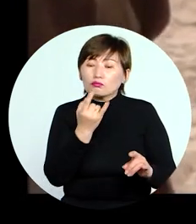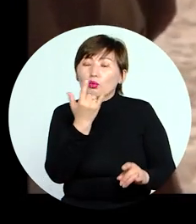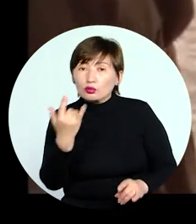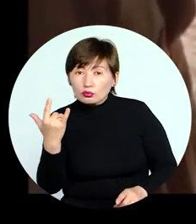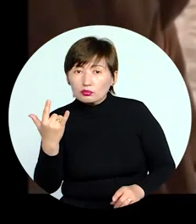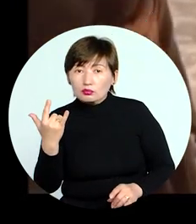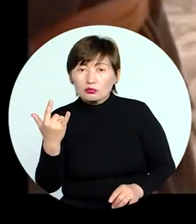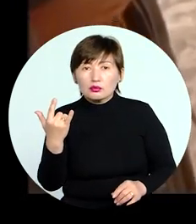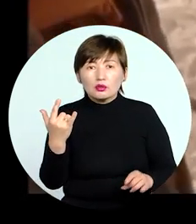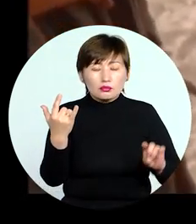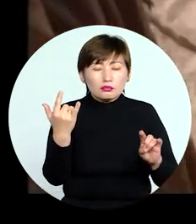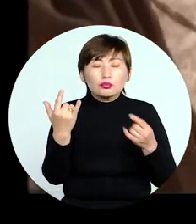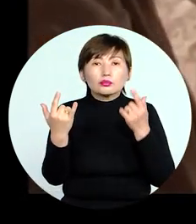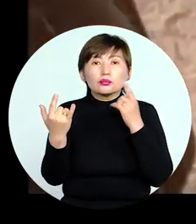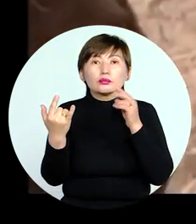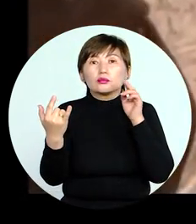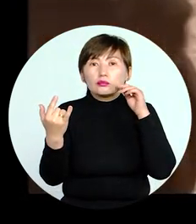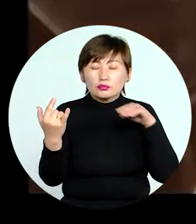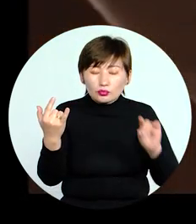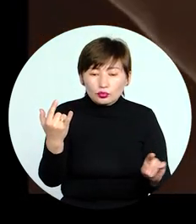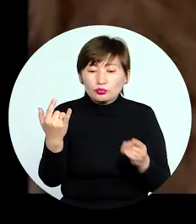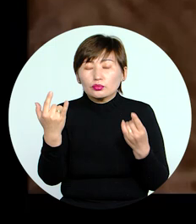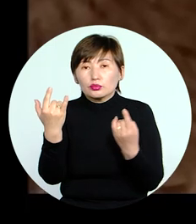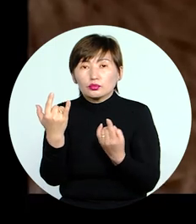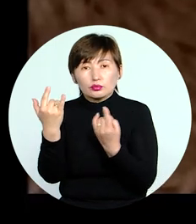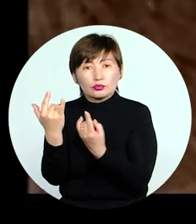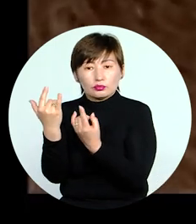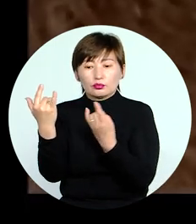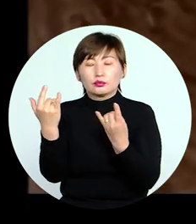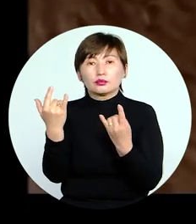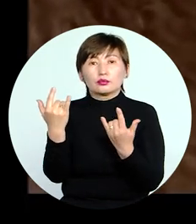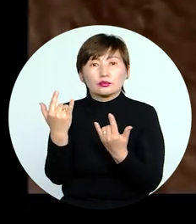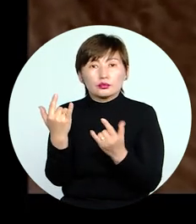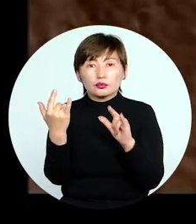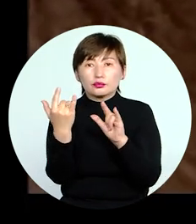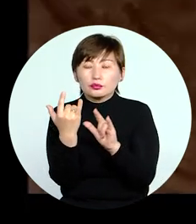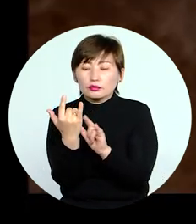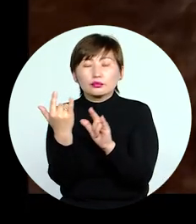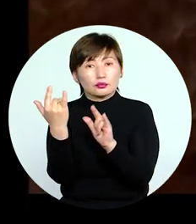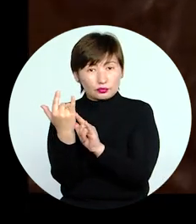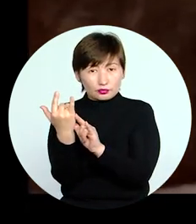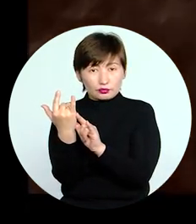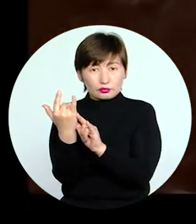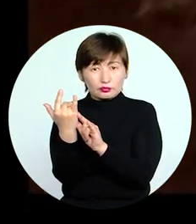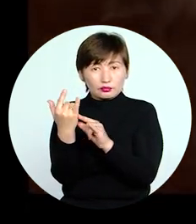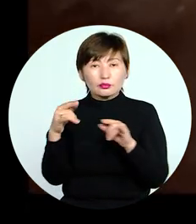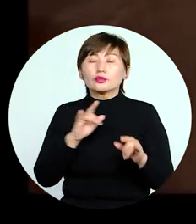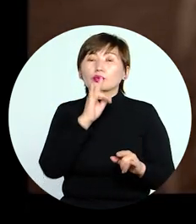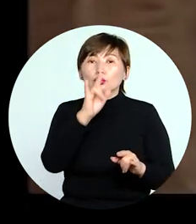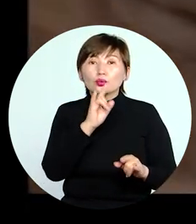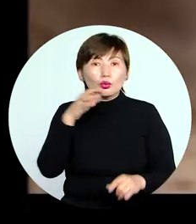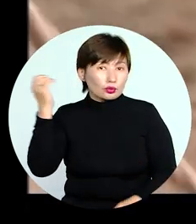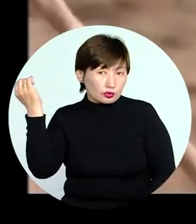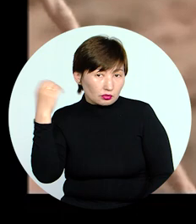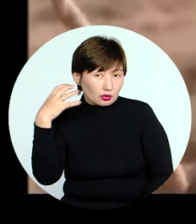биш энэ хөгжмийн зэмсэг хөгжмийн ай дуу ихшгээр бол илэрхийлдэг. За одоо бол цөмөр энэ бичлэгийг бол сонсъё. Мэдээжэр энэ